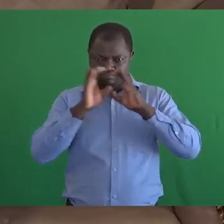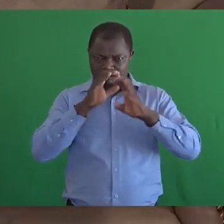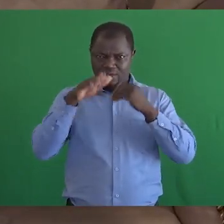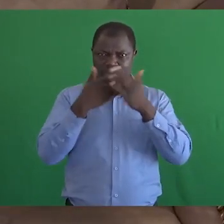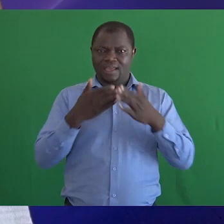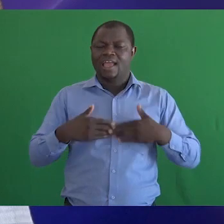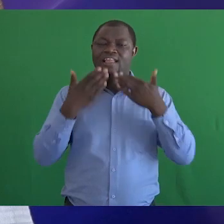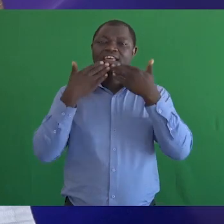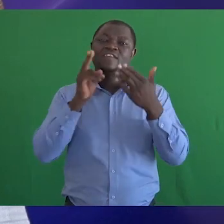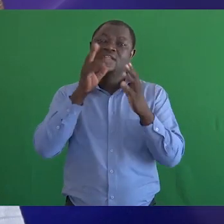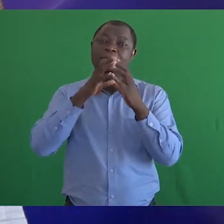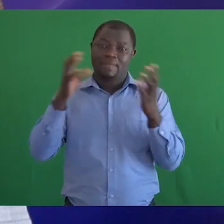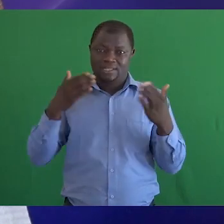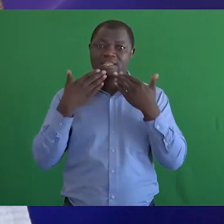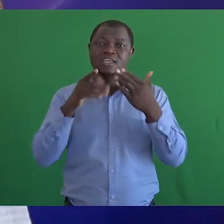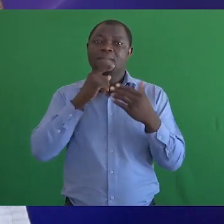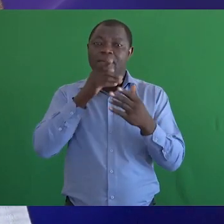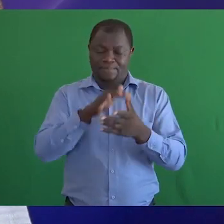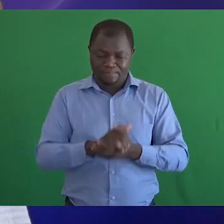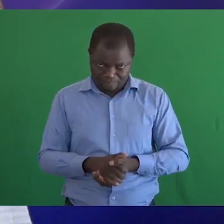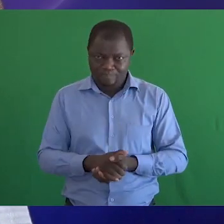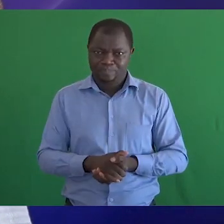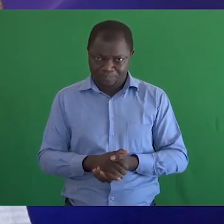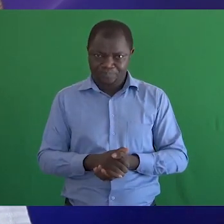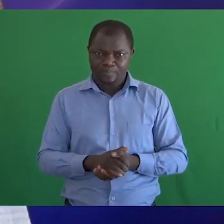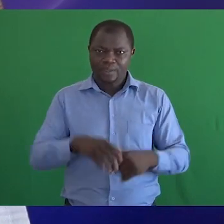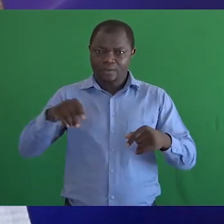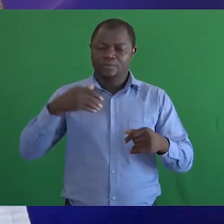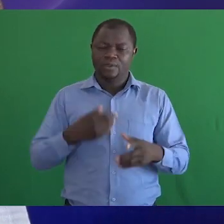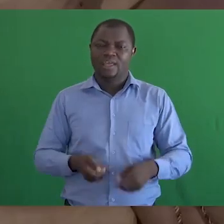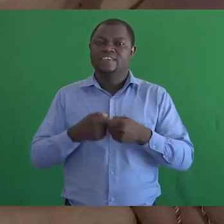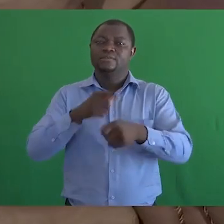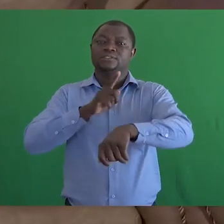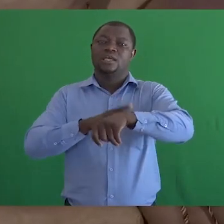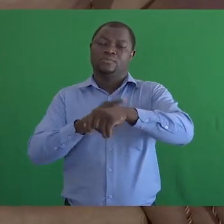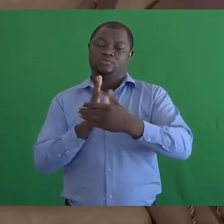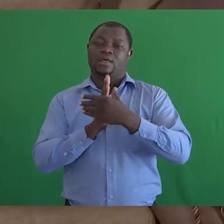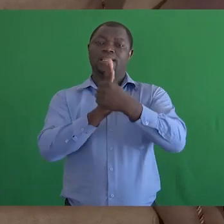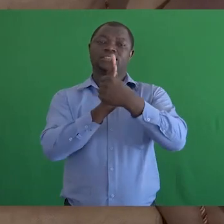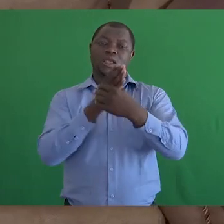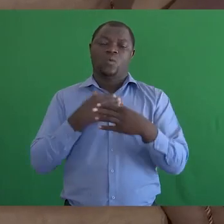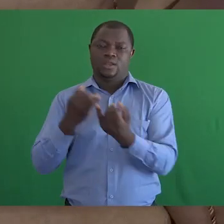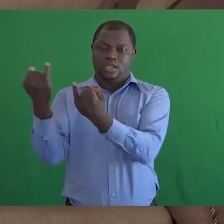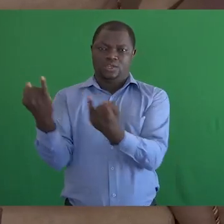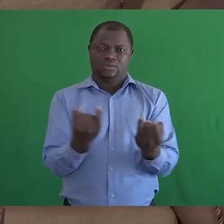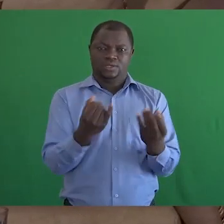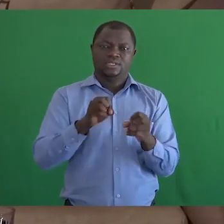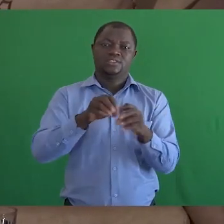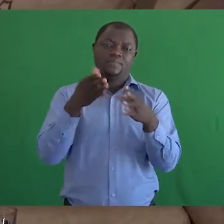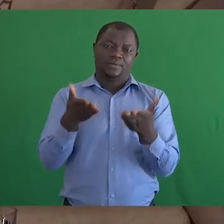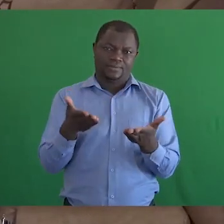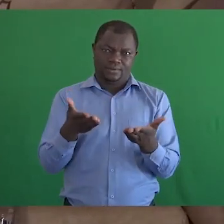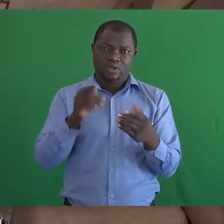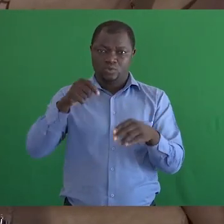baba hungwe maita sereke baba hungwe tinokutendai zvikuru regai ndipei vadare vedu mukana wekuti vazvisume kwatiri nyaya iri